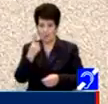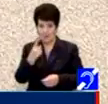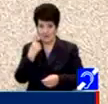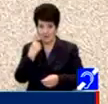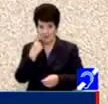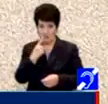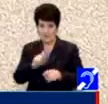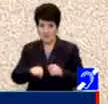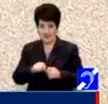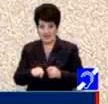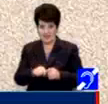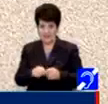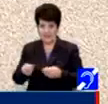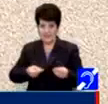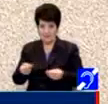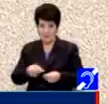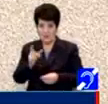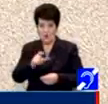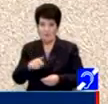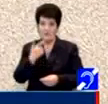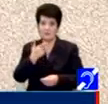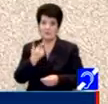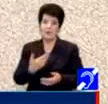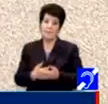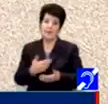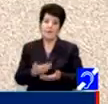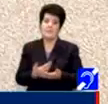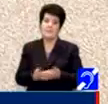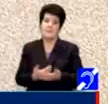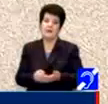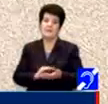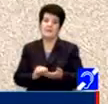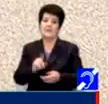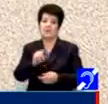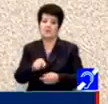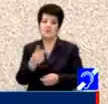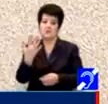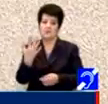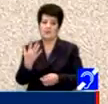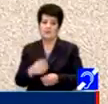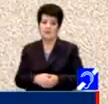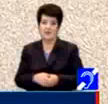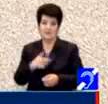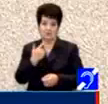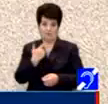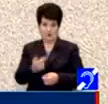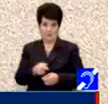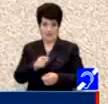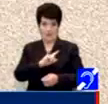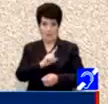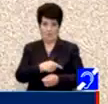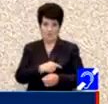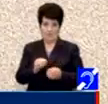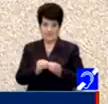ochi verifică semnăturile oamenilor și zice, mie mi se pare că aici sunt scrise de aceeași mână. Păi noi despre ce vorbim? Noi vorbim de un efort